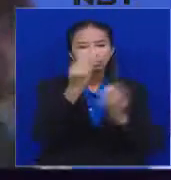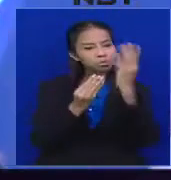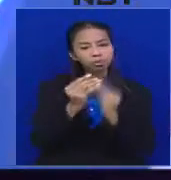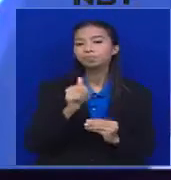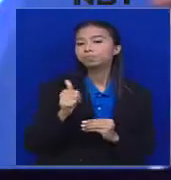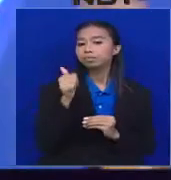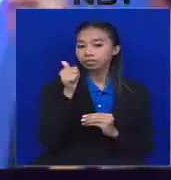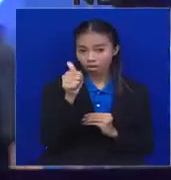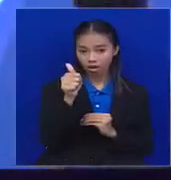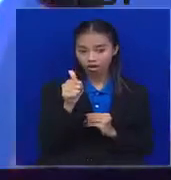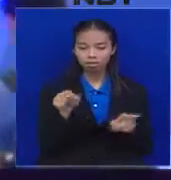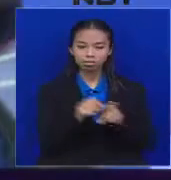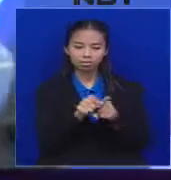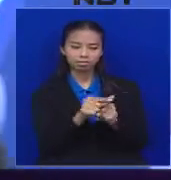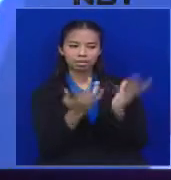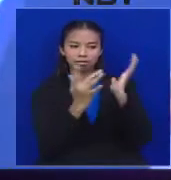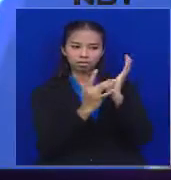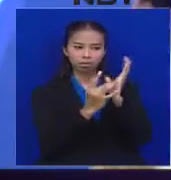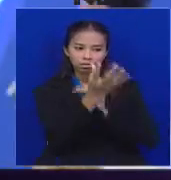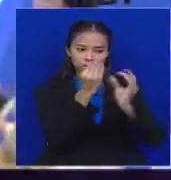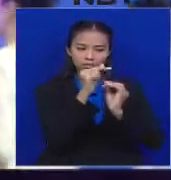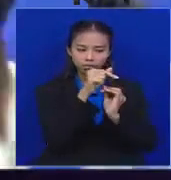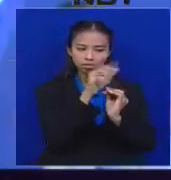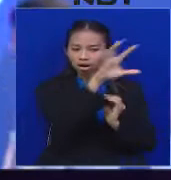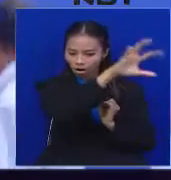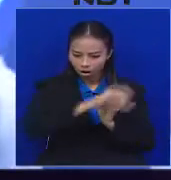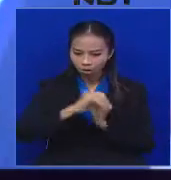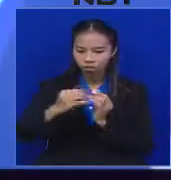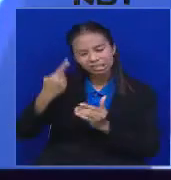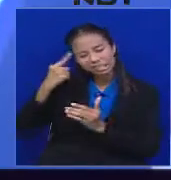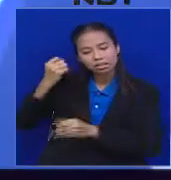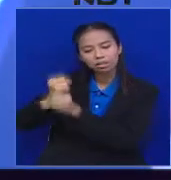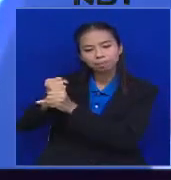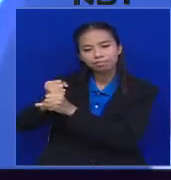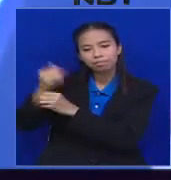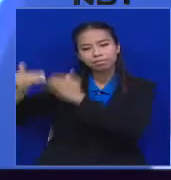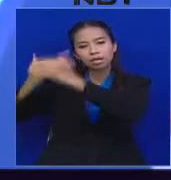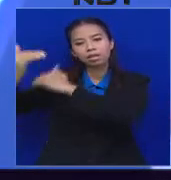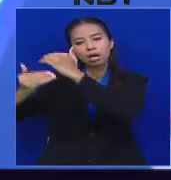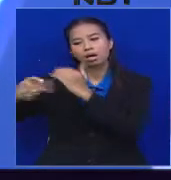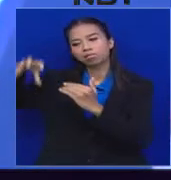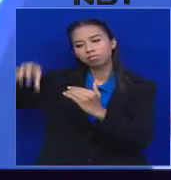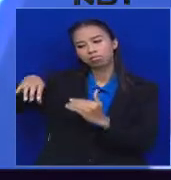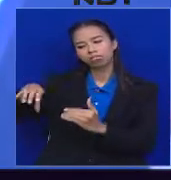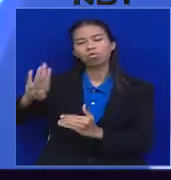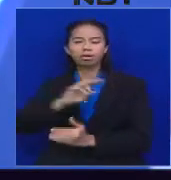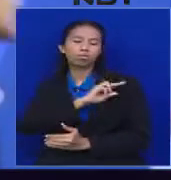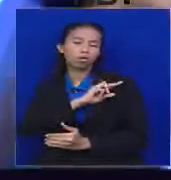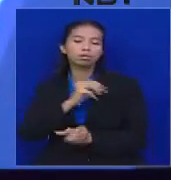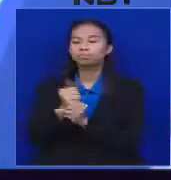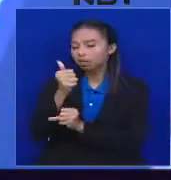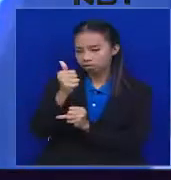แล้วก็สามารถที่จะนำเอาเทคโนโลยีที่เกี่ยวข้องกับ 4.0 ไปพัฒนาใช้ในรายการผลิตปัจจุบันของตัวเอง